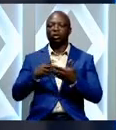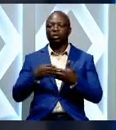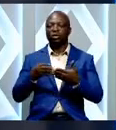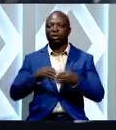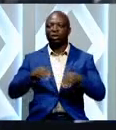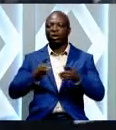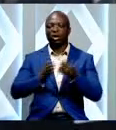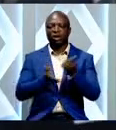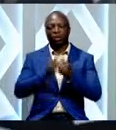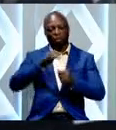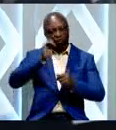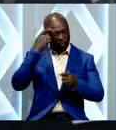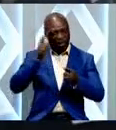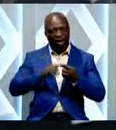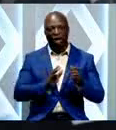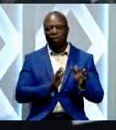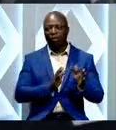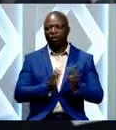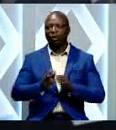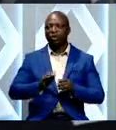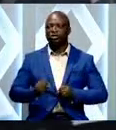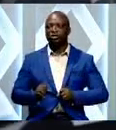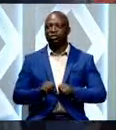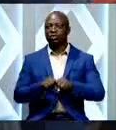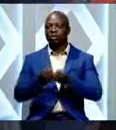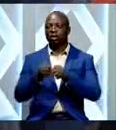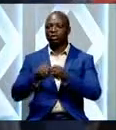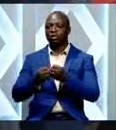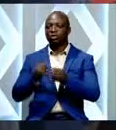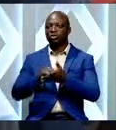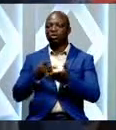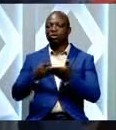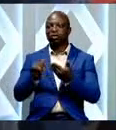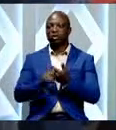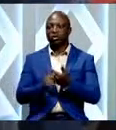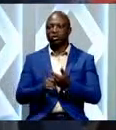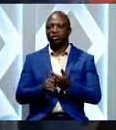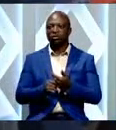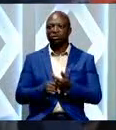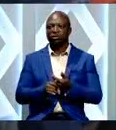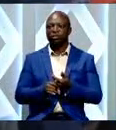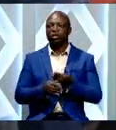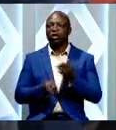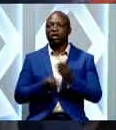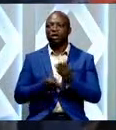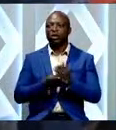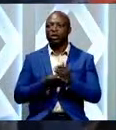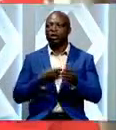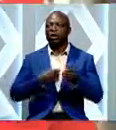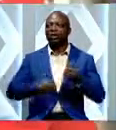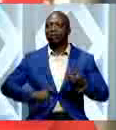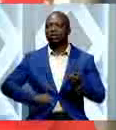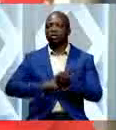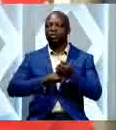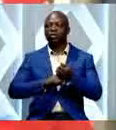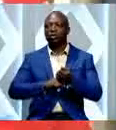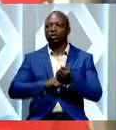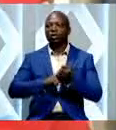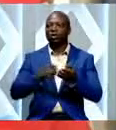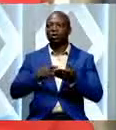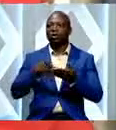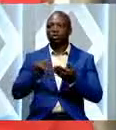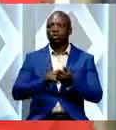le gouvernement à préparer la structuration de ces projets uniques. La Banque a soutenu le